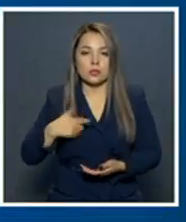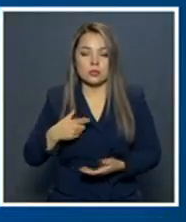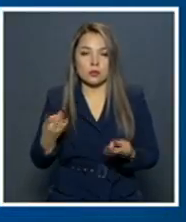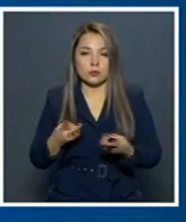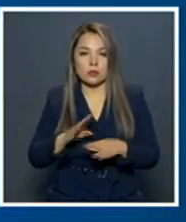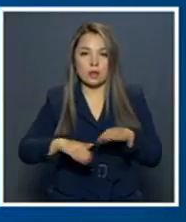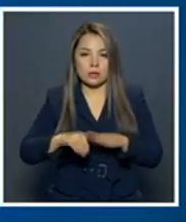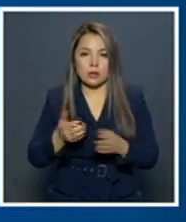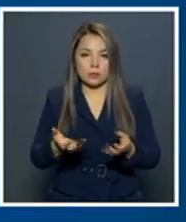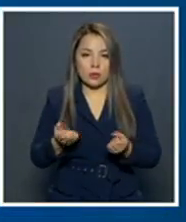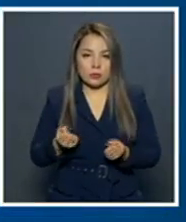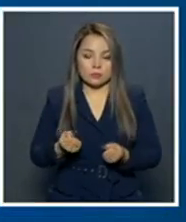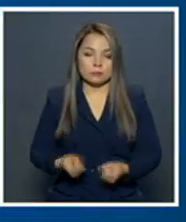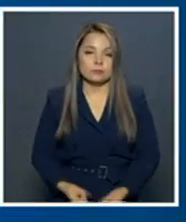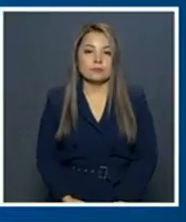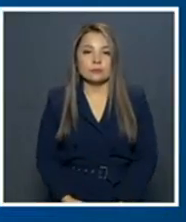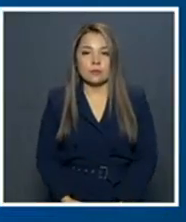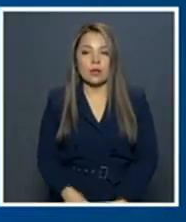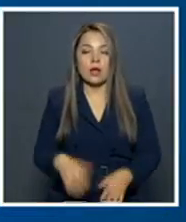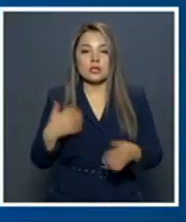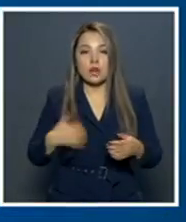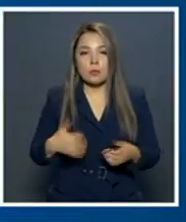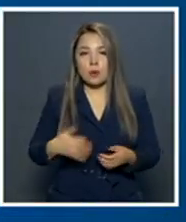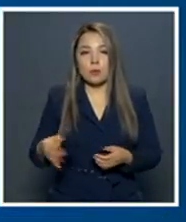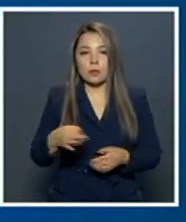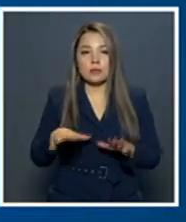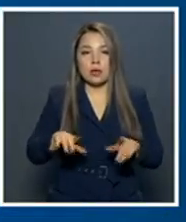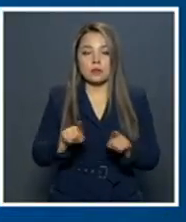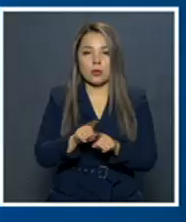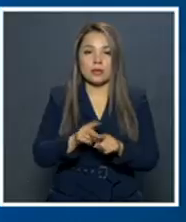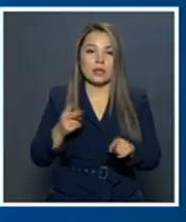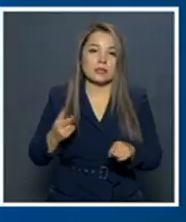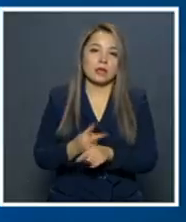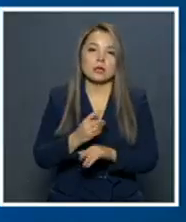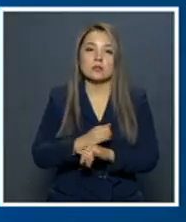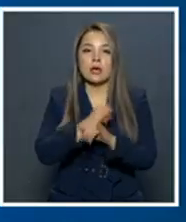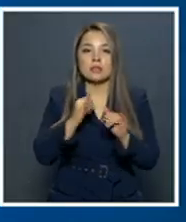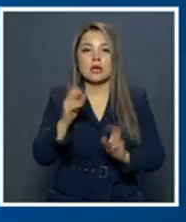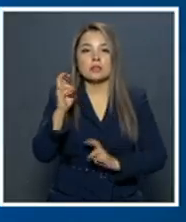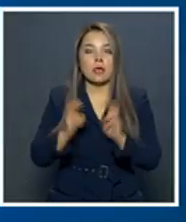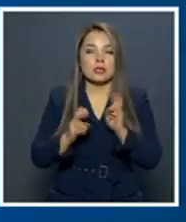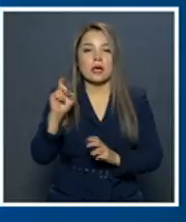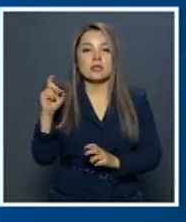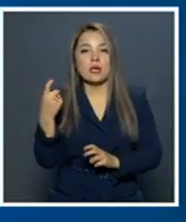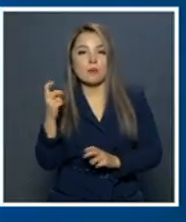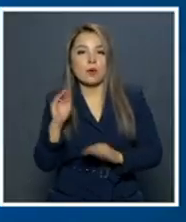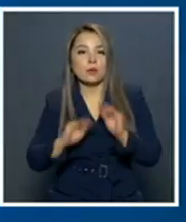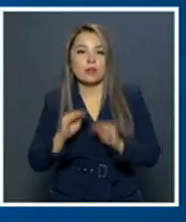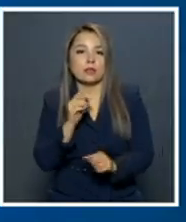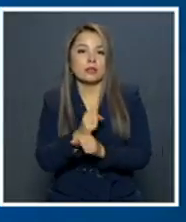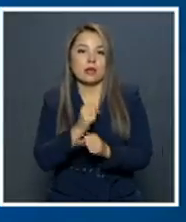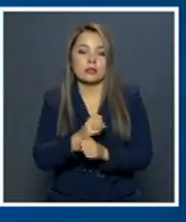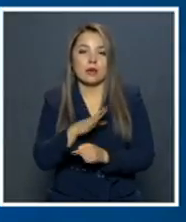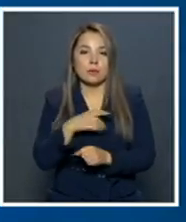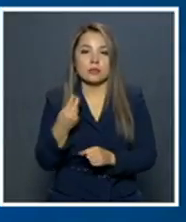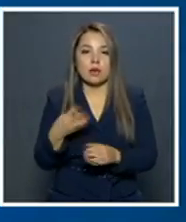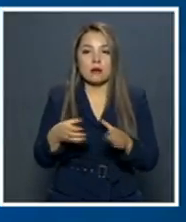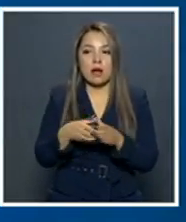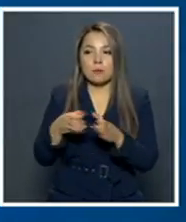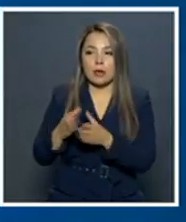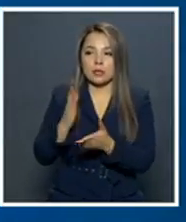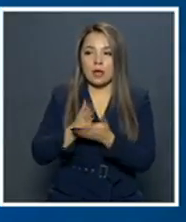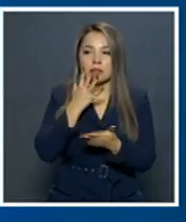Шамбыл облысына натрий цианидін өндіретін зауыт өнім көлемін екі есеге өсірмек. Еліміздегі химиялық өнім шығарумен айналысатын бірегей компания алдағы